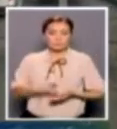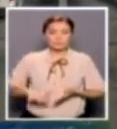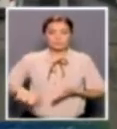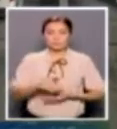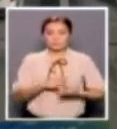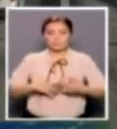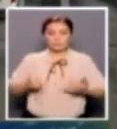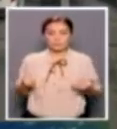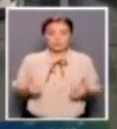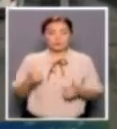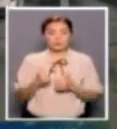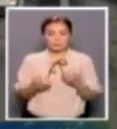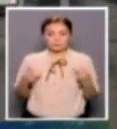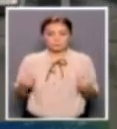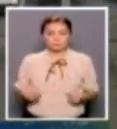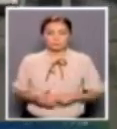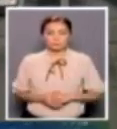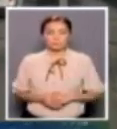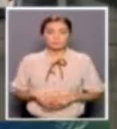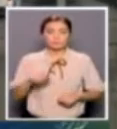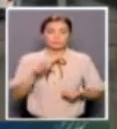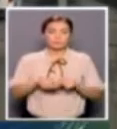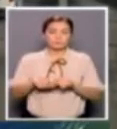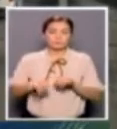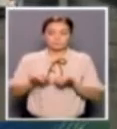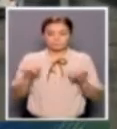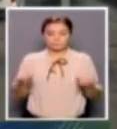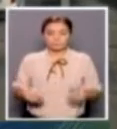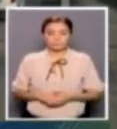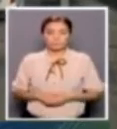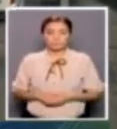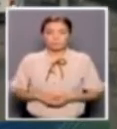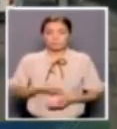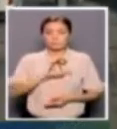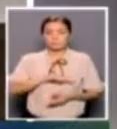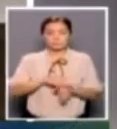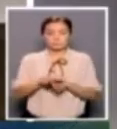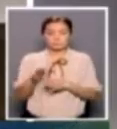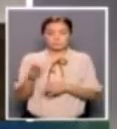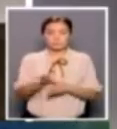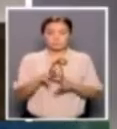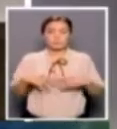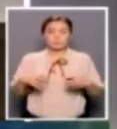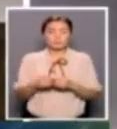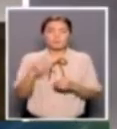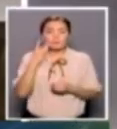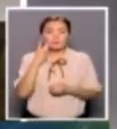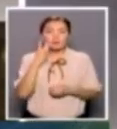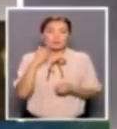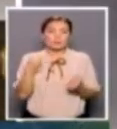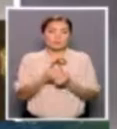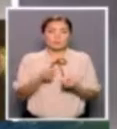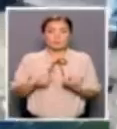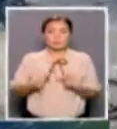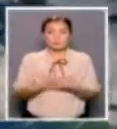бойынша бізде қазір күннен күнге құқық бұзушылықтары көбейіп, сол бойынша жұмыс атырып жатыр. Тұтас отбасын жалмаған жол апатына